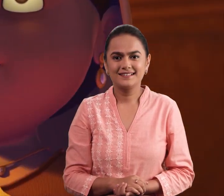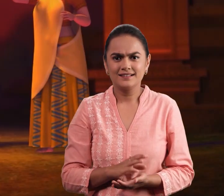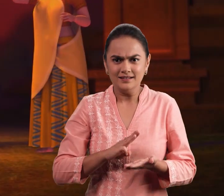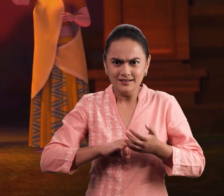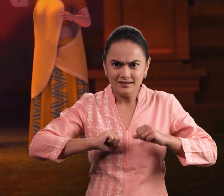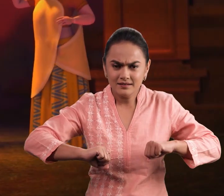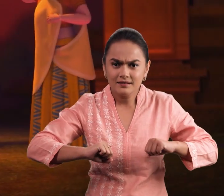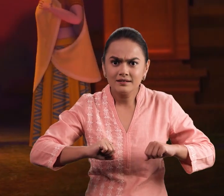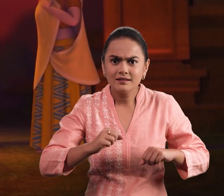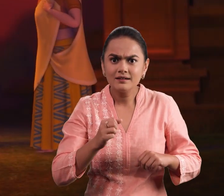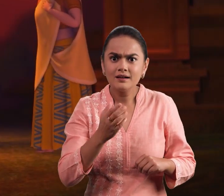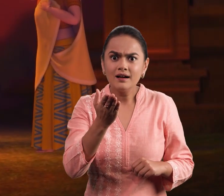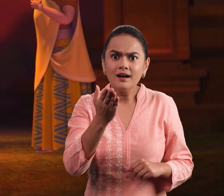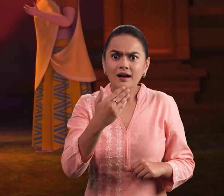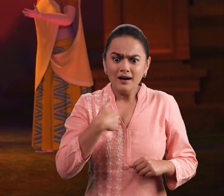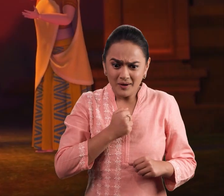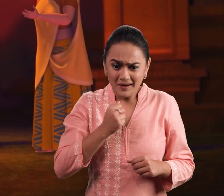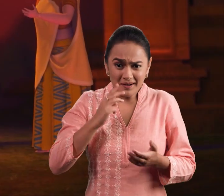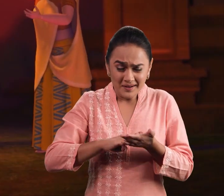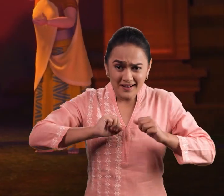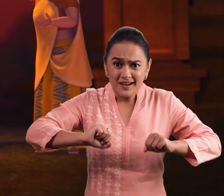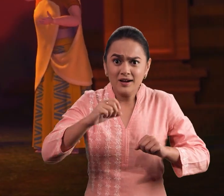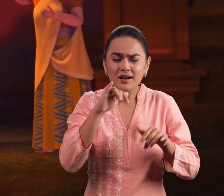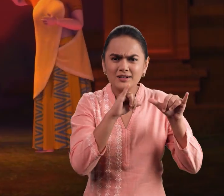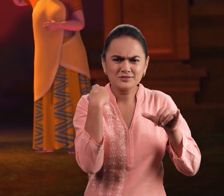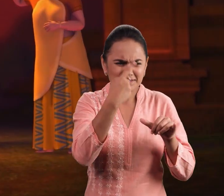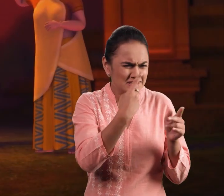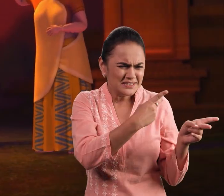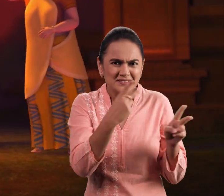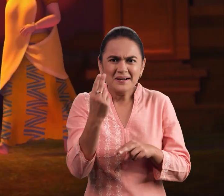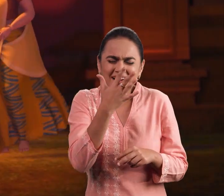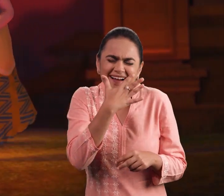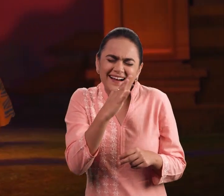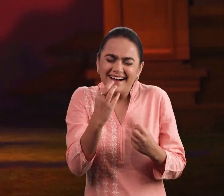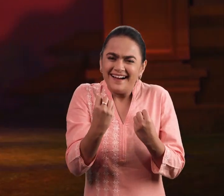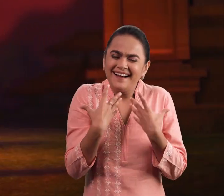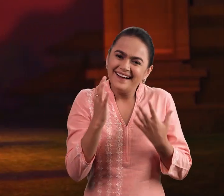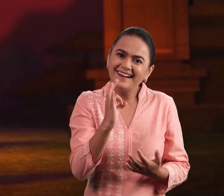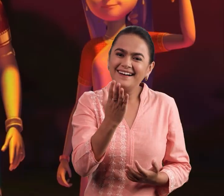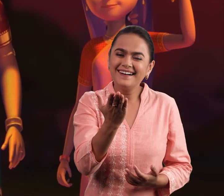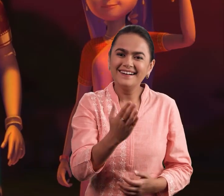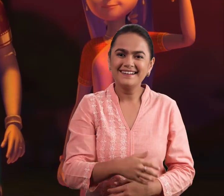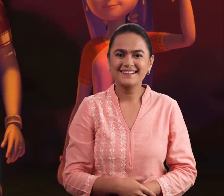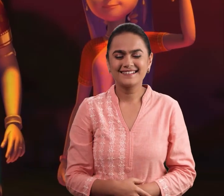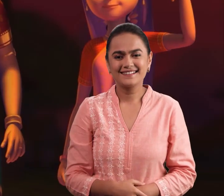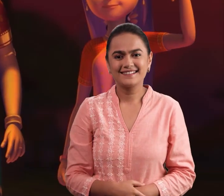मधु, मेरा मधु कृष्ण की तरह ही सुंदर और मनमोहक लग रहा है।